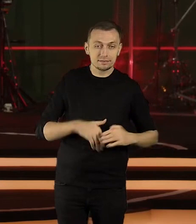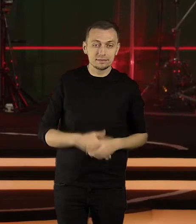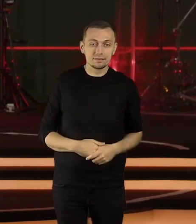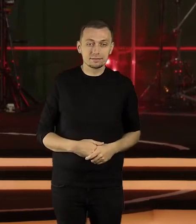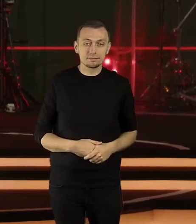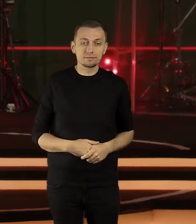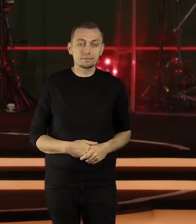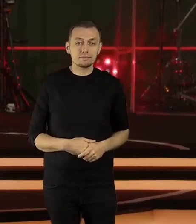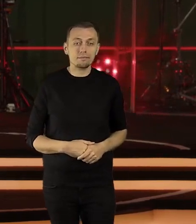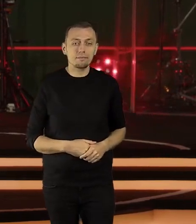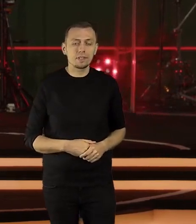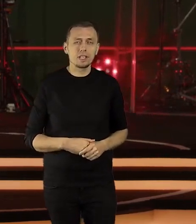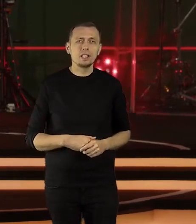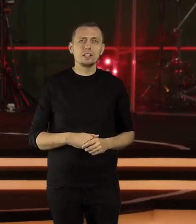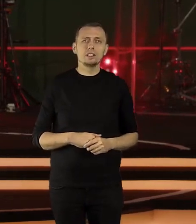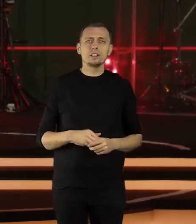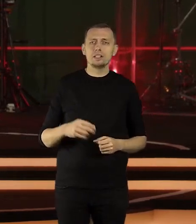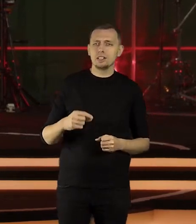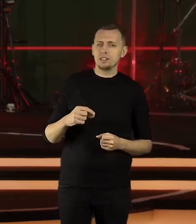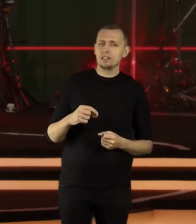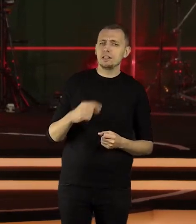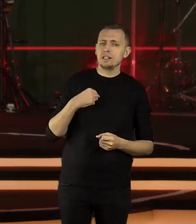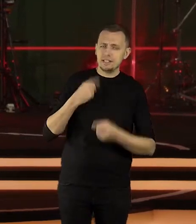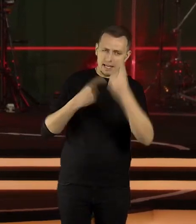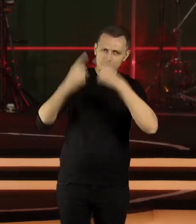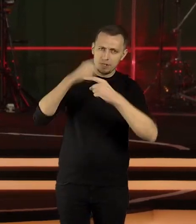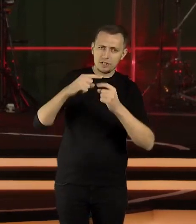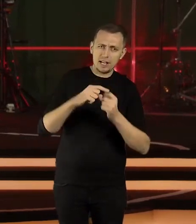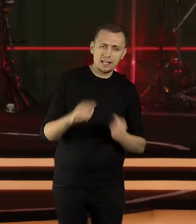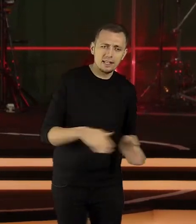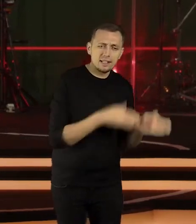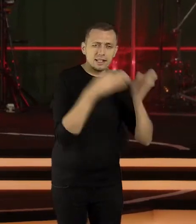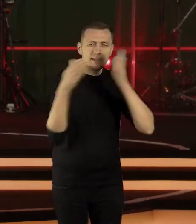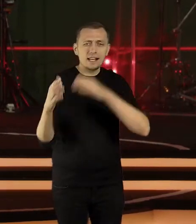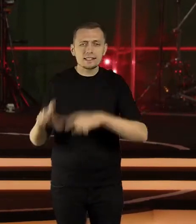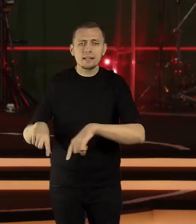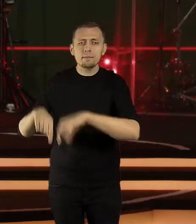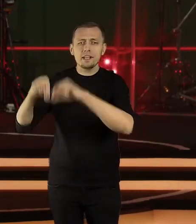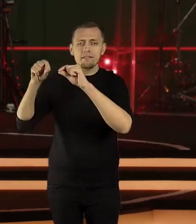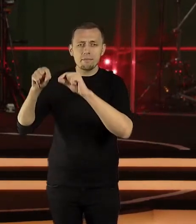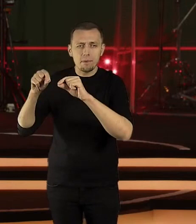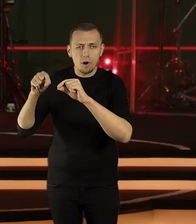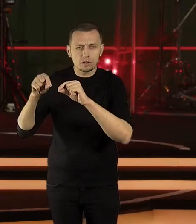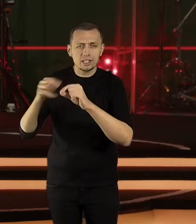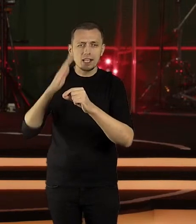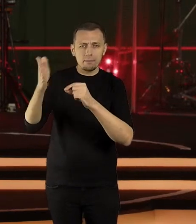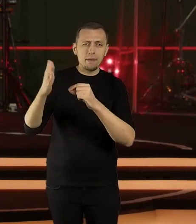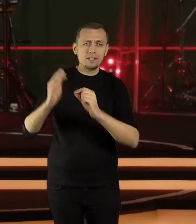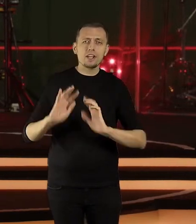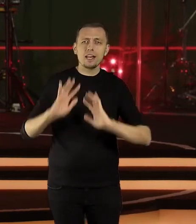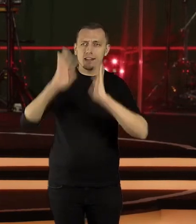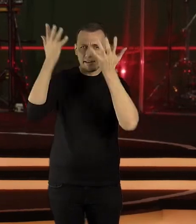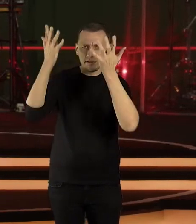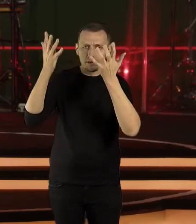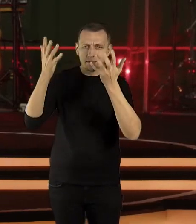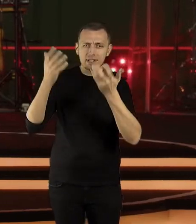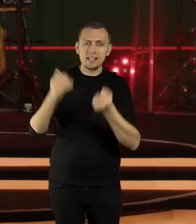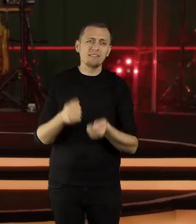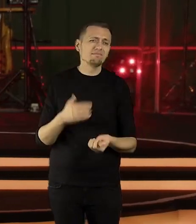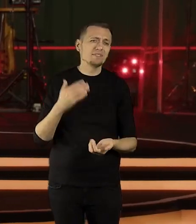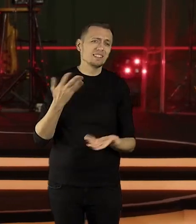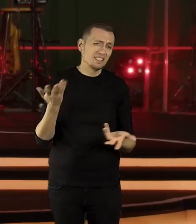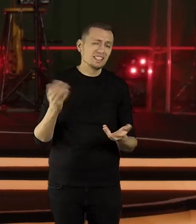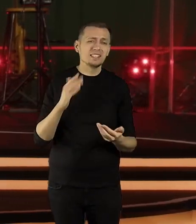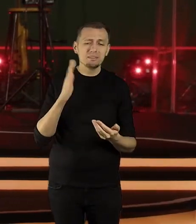tylko zmianę ludzi. Najlepiej, żeby już byli zrewolucjonizowani przez Chrystusa, wtedy będzie zmiana. Ten świat